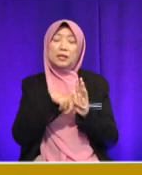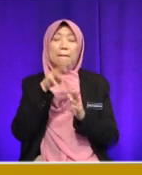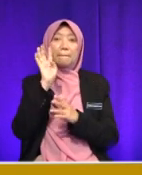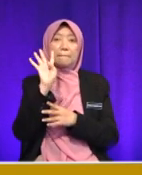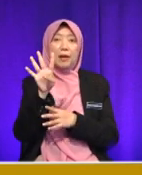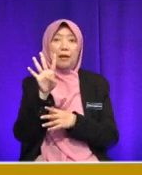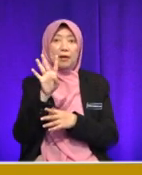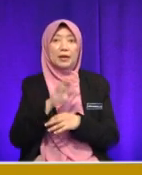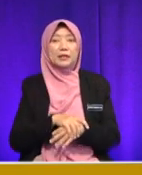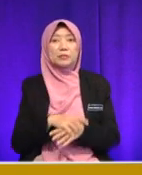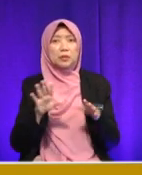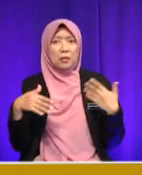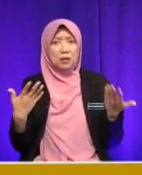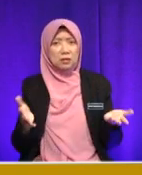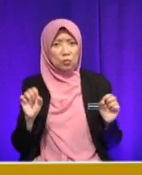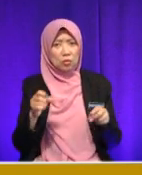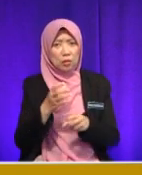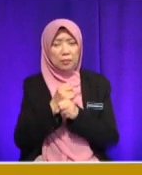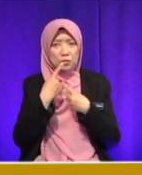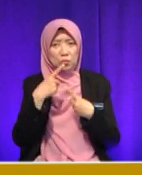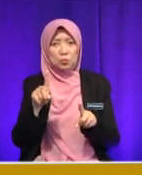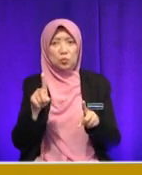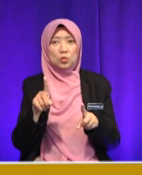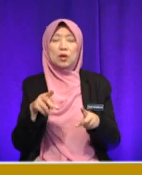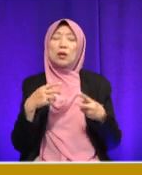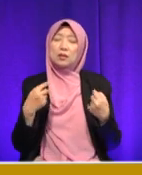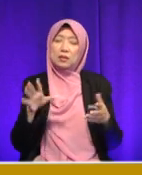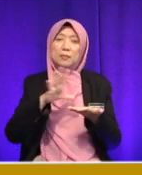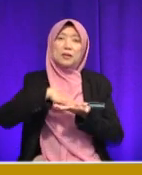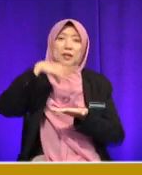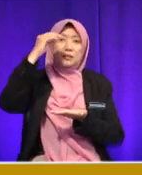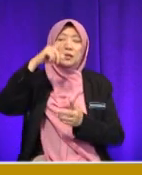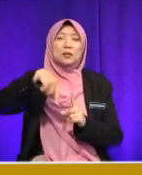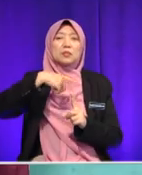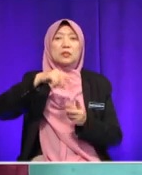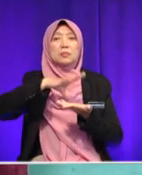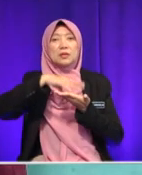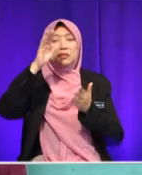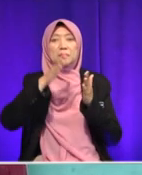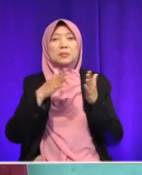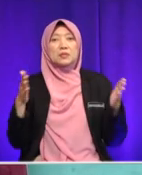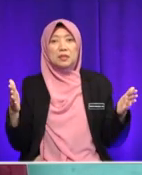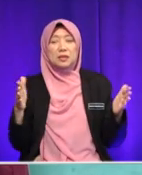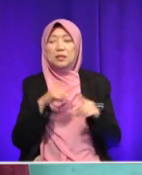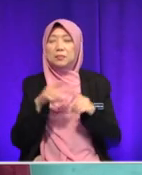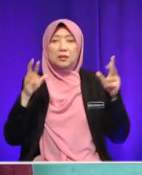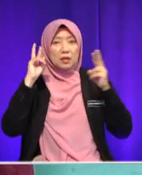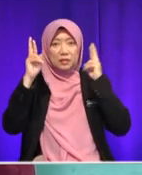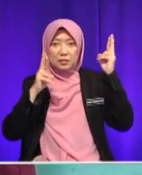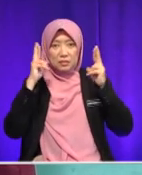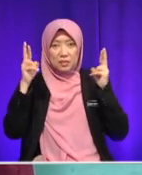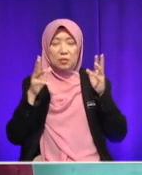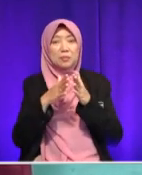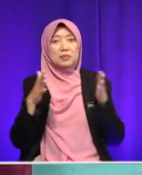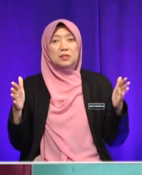-5, -4. Okey, baik. Bagaimana anda boleh dapat jawapan ni? Anda telah pun belajar bila anda belajar pembesaran. Tapi jangan risau, pembesaran ni